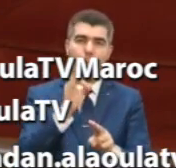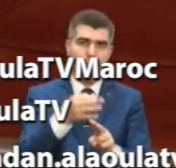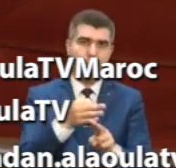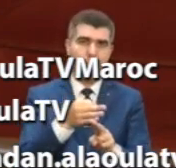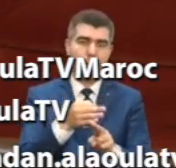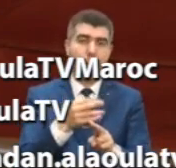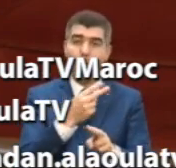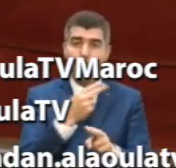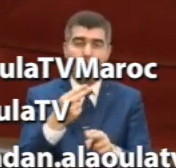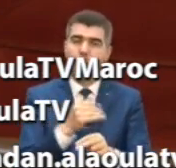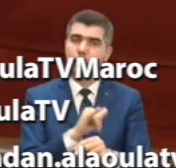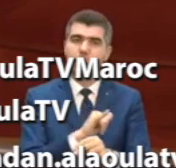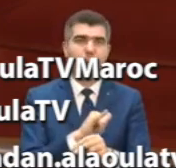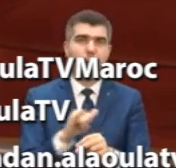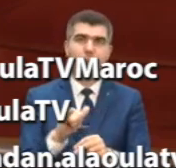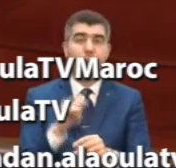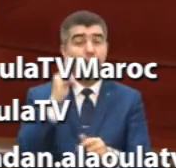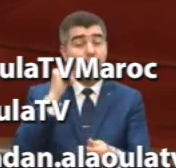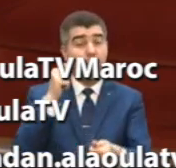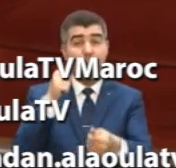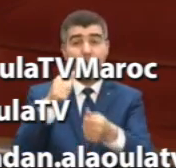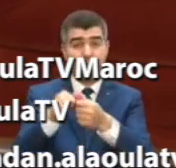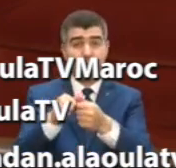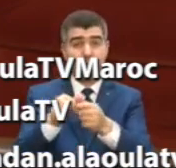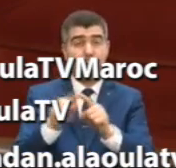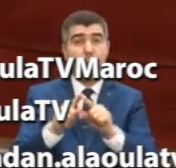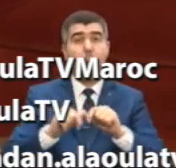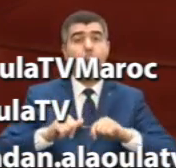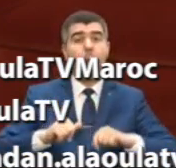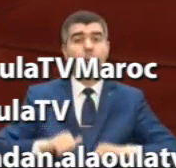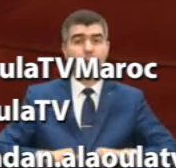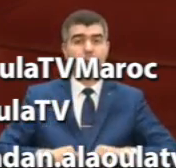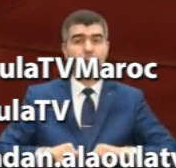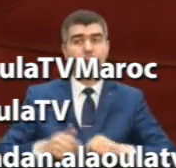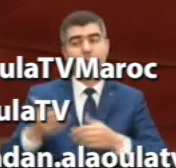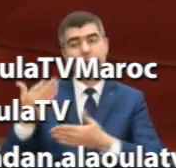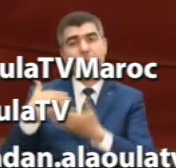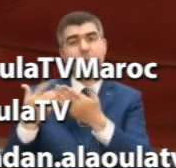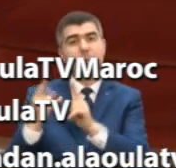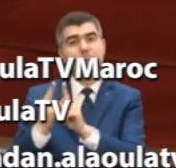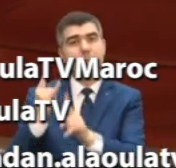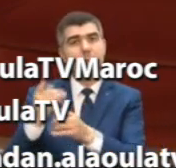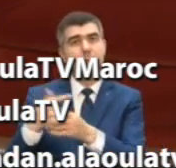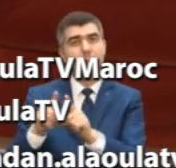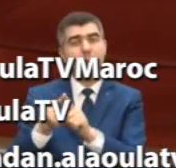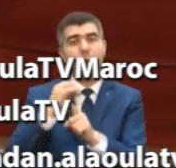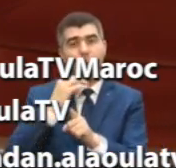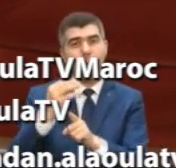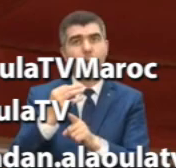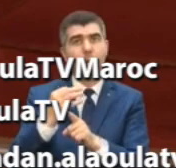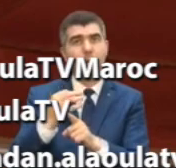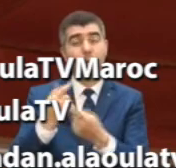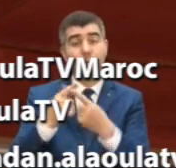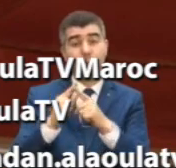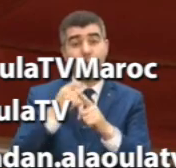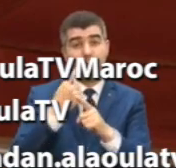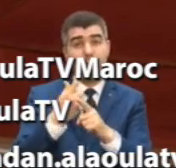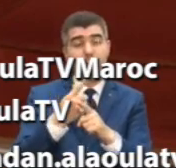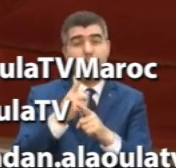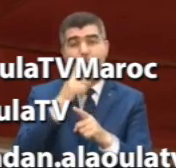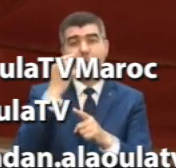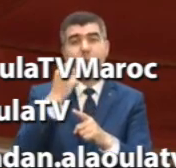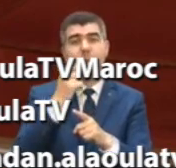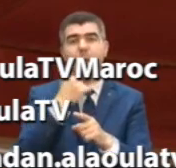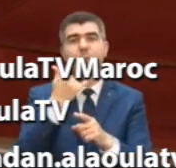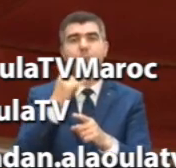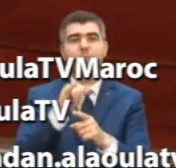ذلك. أنا تنذكر أنه واحد الوزير في حكومة التناوب اقترح كاتبا عاما على المغفور له جلالة الملك الحسن